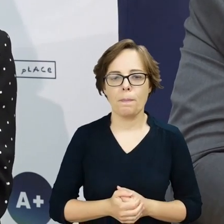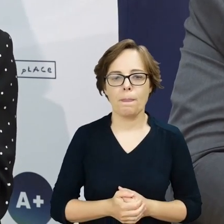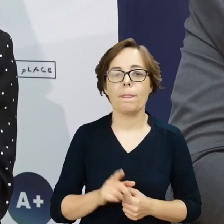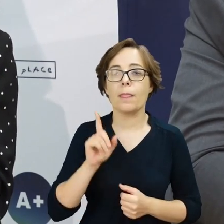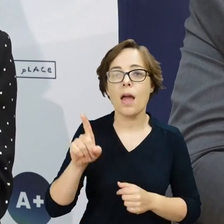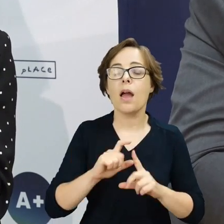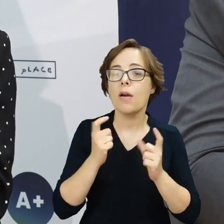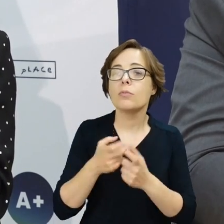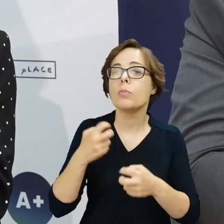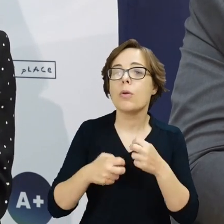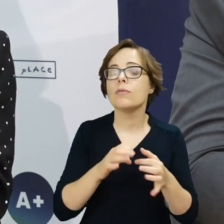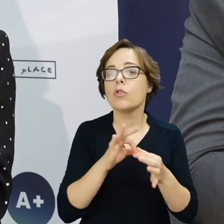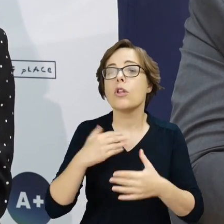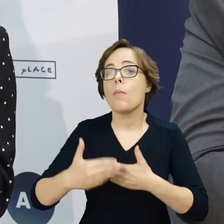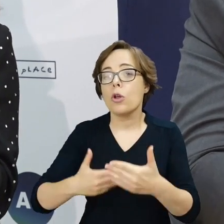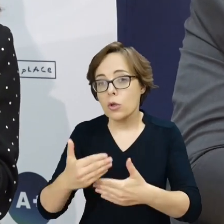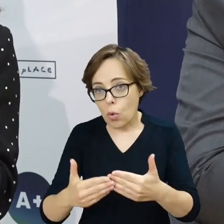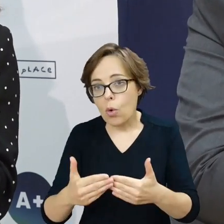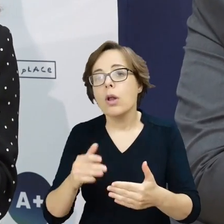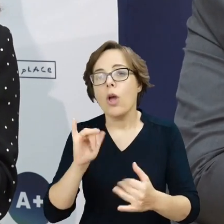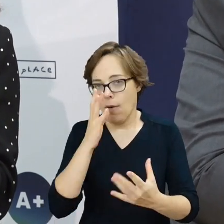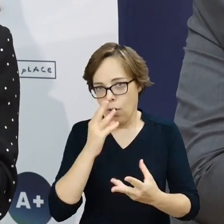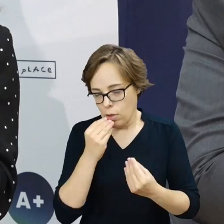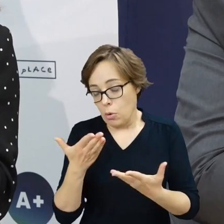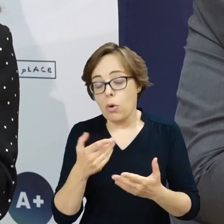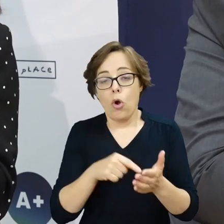oczywiście wspominany już czas postępowania.